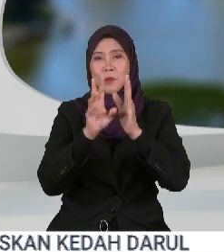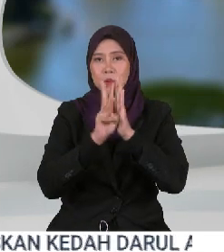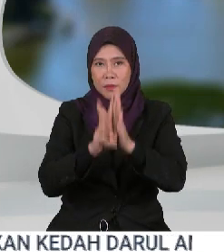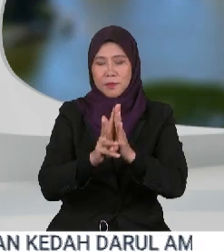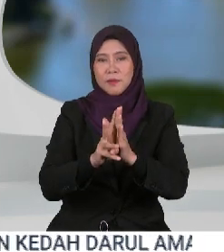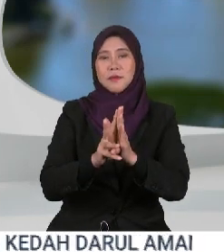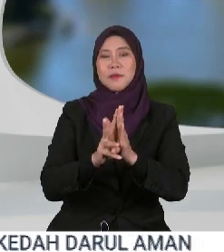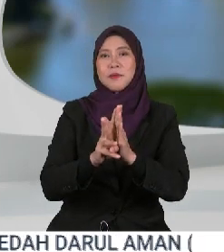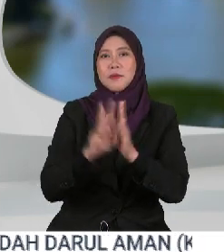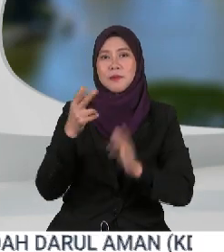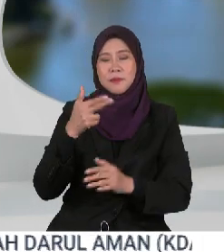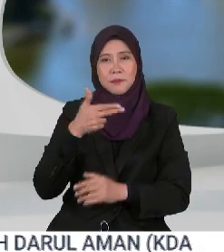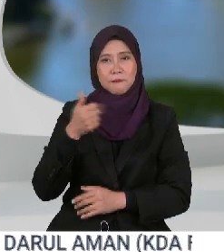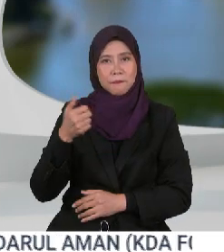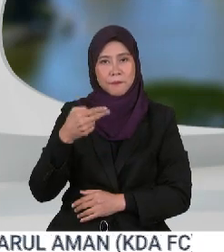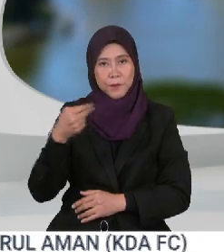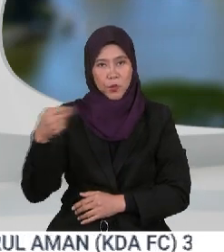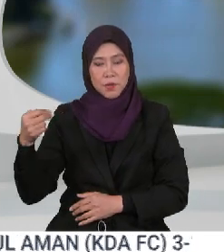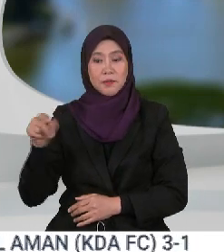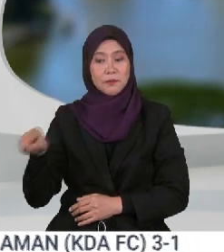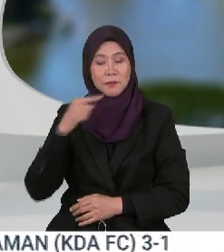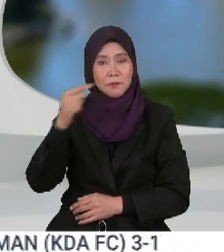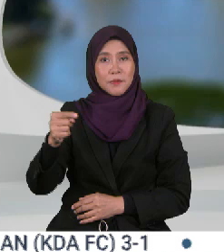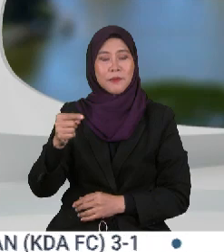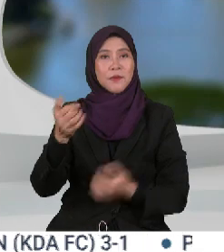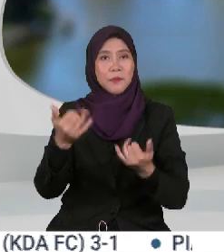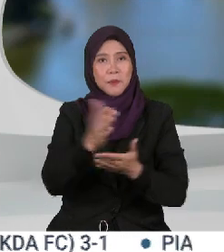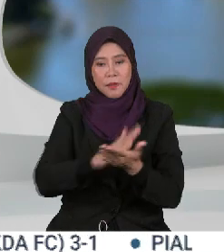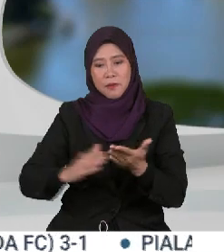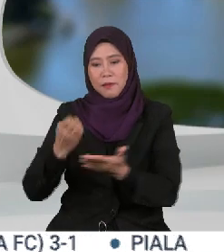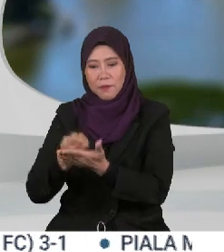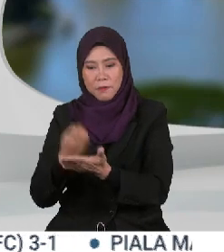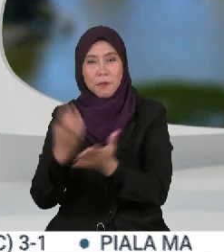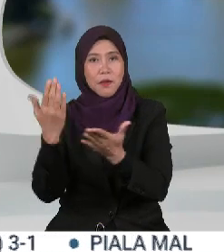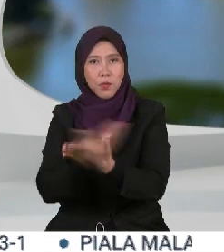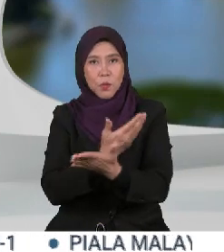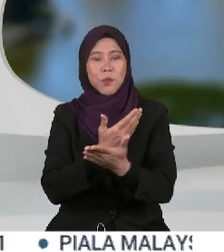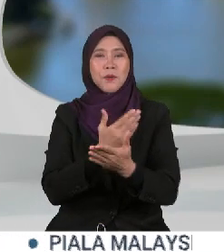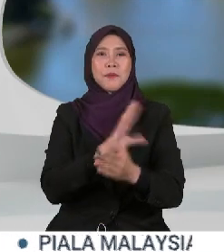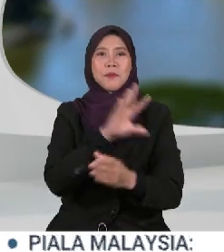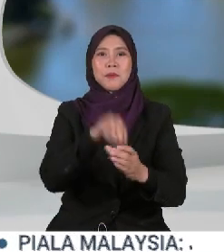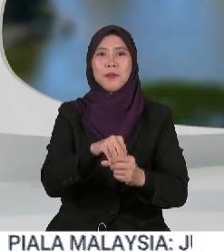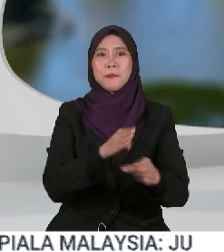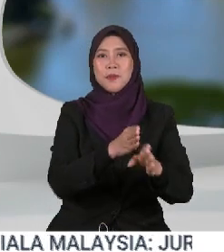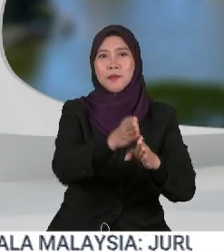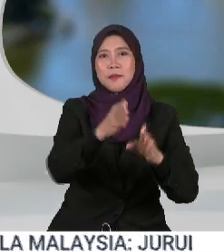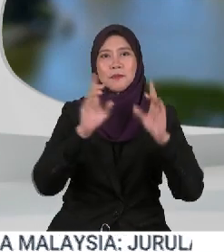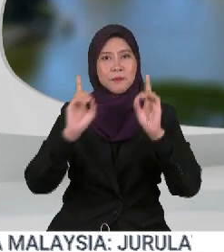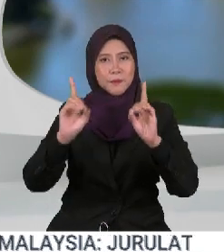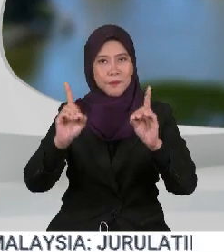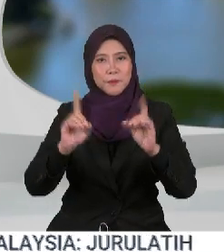Bapak R. Sigit Wijasono berkata, ia bukan sahaja dalam sektor-sektor ekonomi baharu, malah turut meliputi bidang